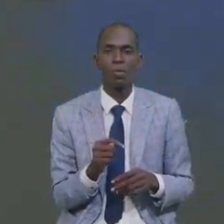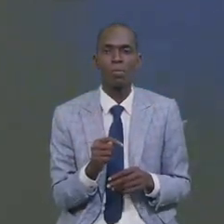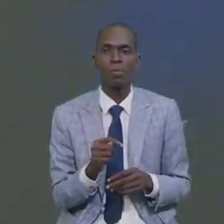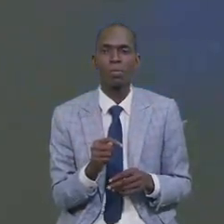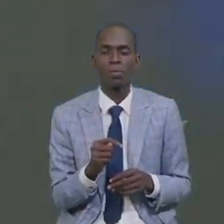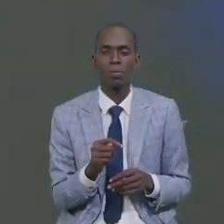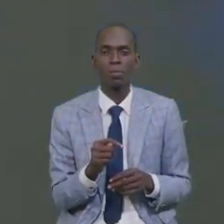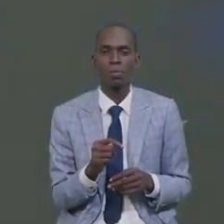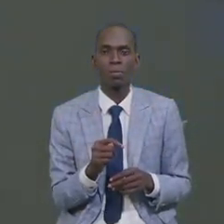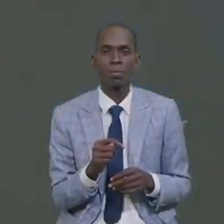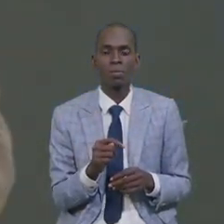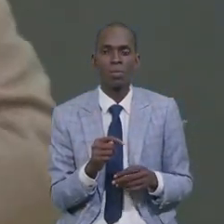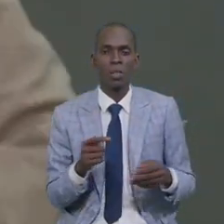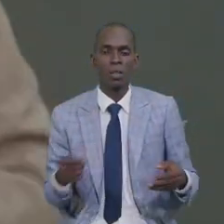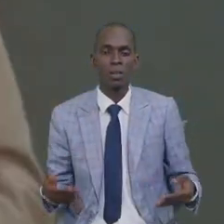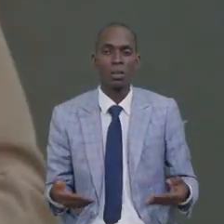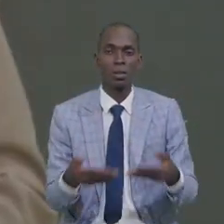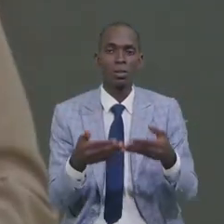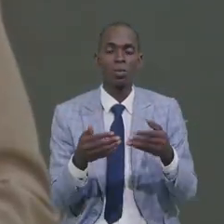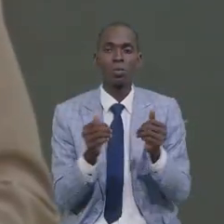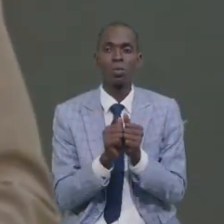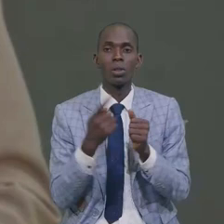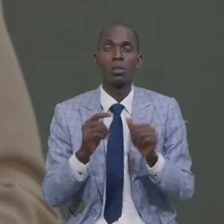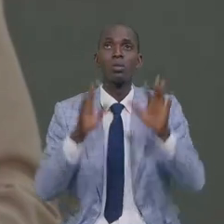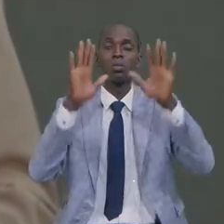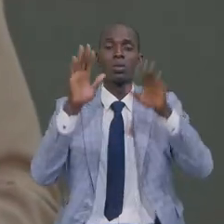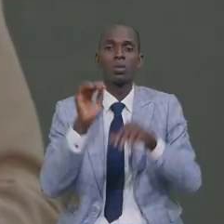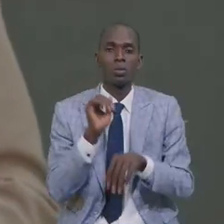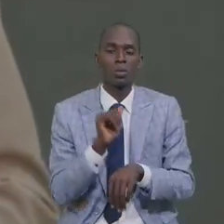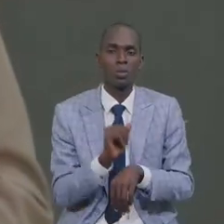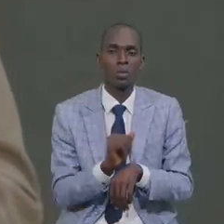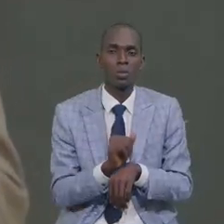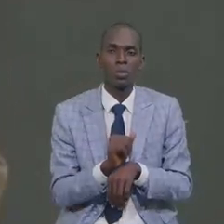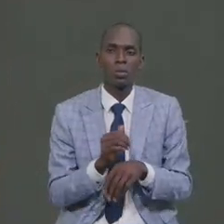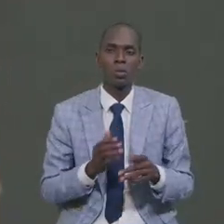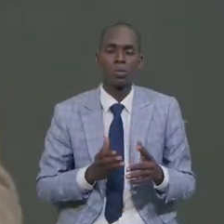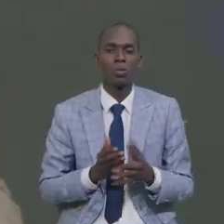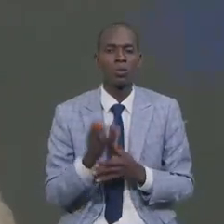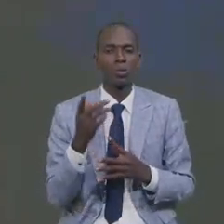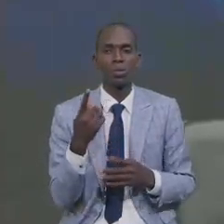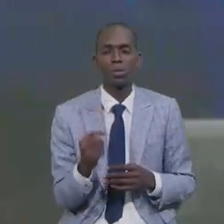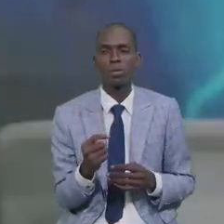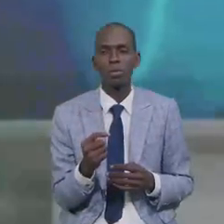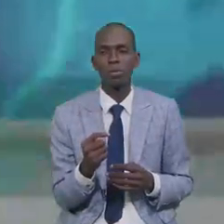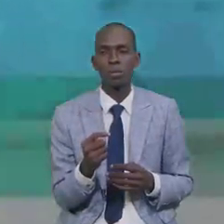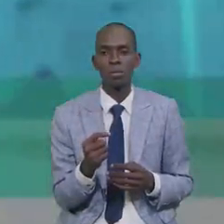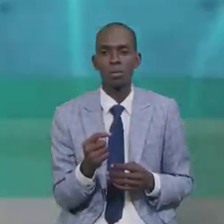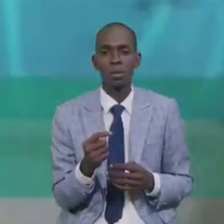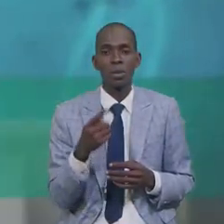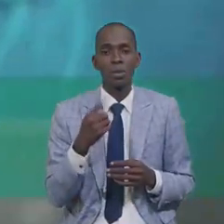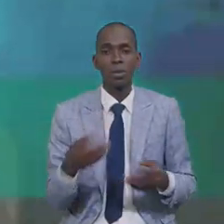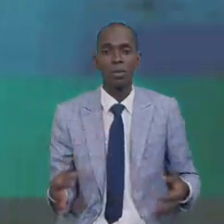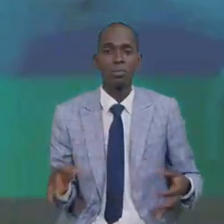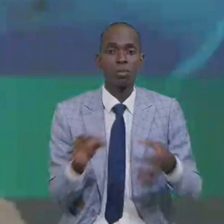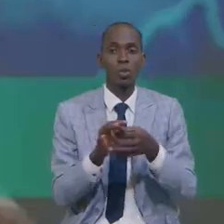le lien avec le miraculeux par le ministère, le service des pieux. En